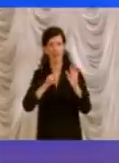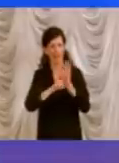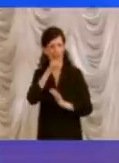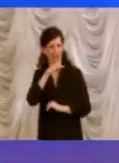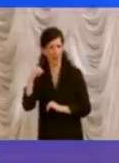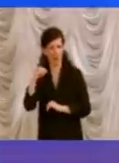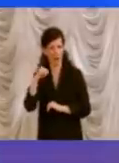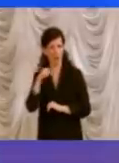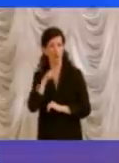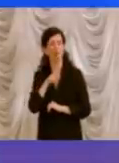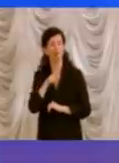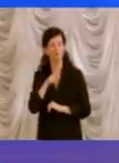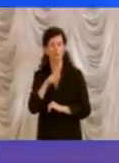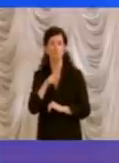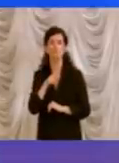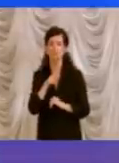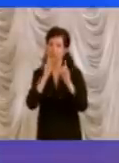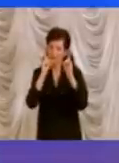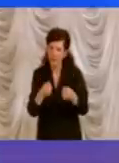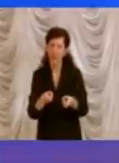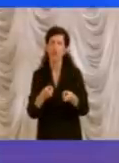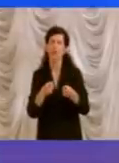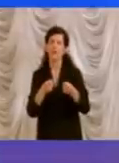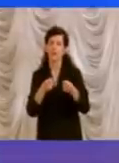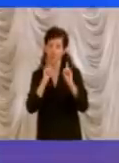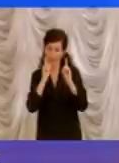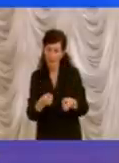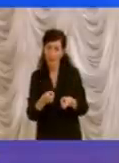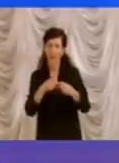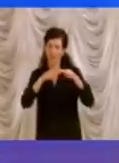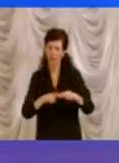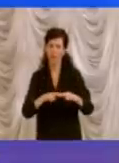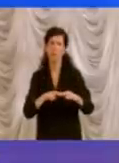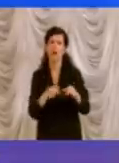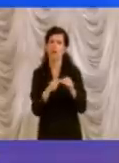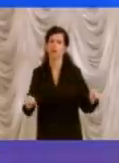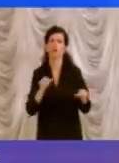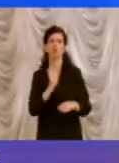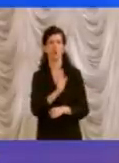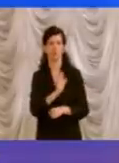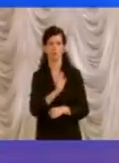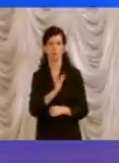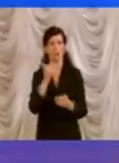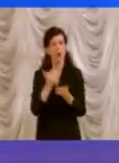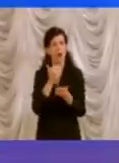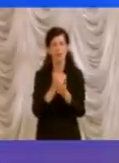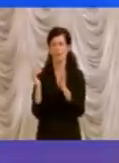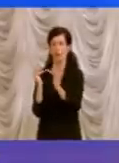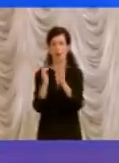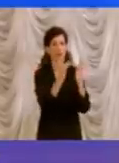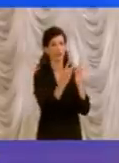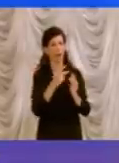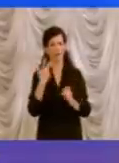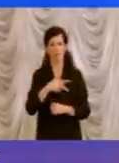questo punto non è più raccomandato devono rimanere presso il proprio domicilio limitare al massimo i contatti sociali